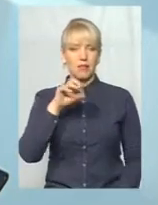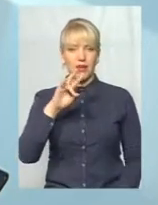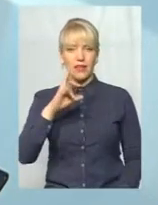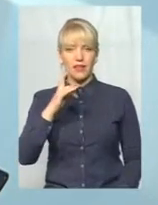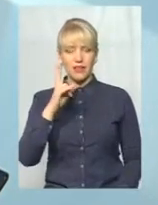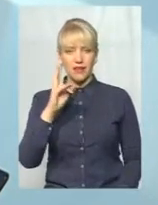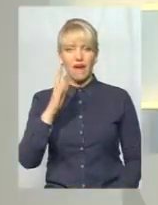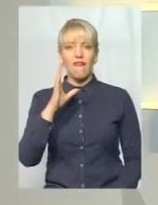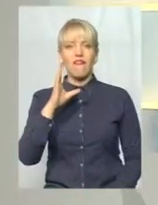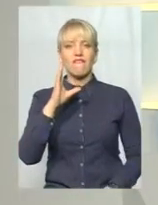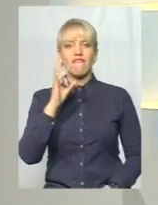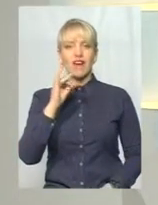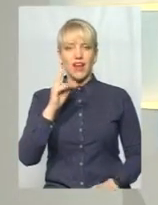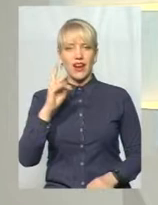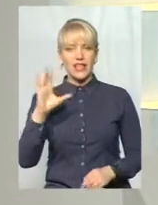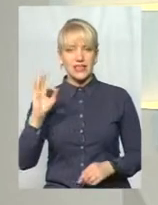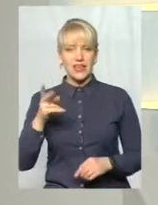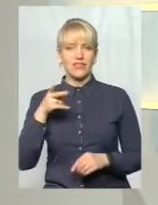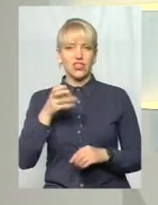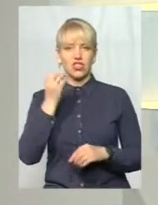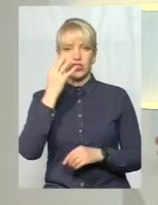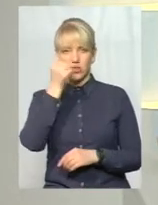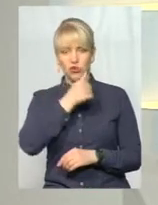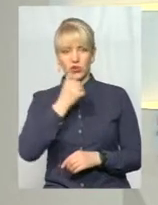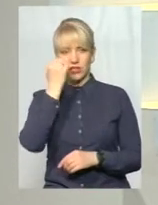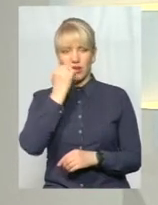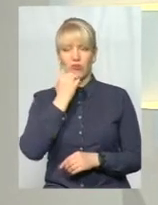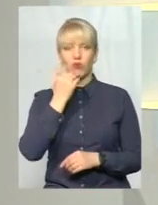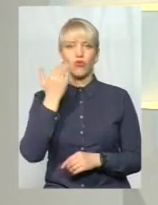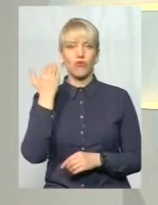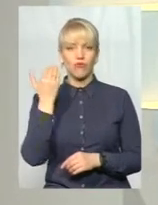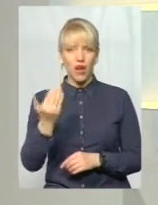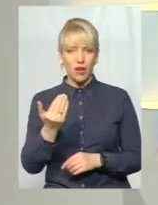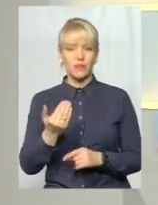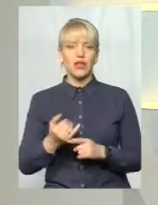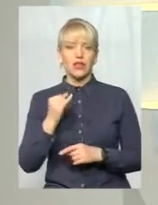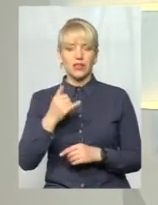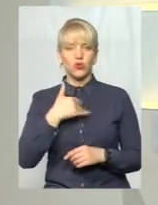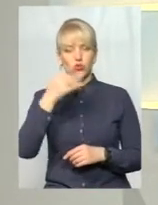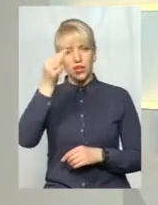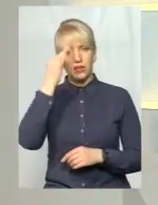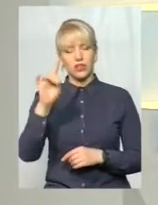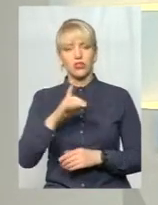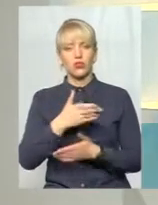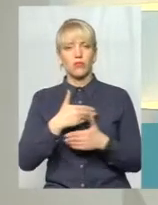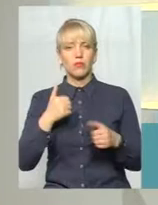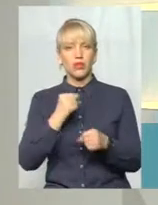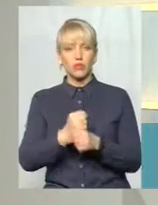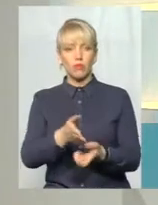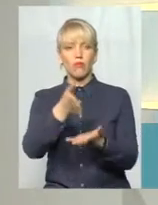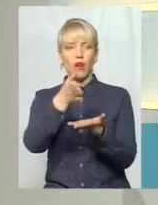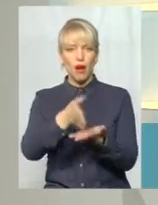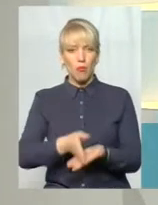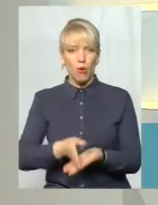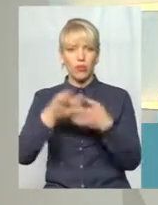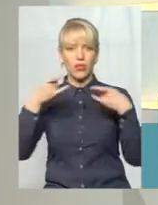року. Дякую, пане Володимир. Я нашим телеглядачам хочу нагадати, що ми працюємо у прямому ефірі, тому долучайтесь до